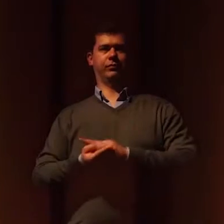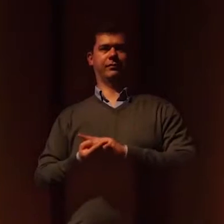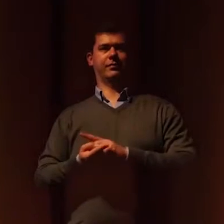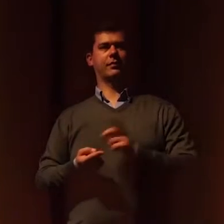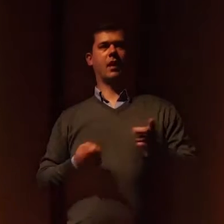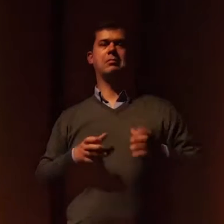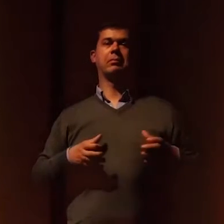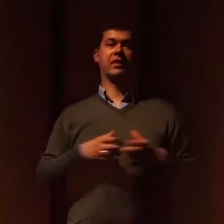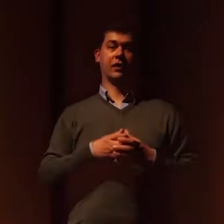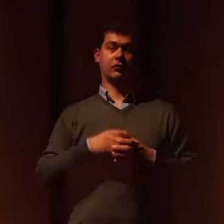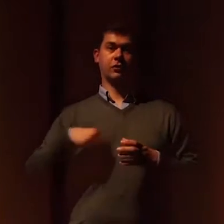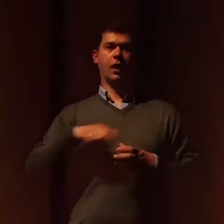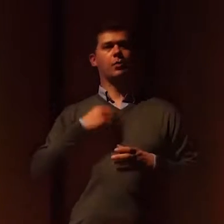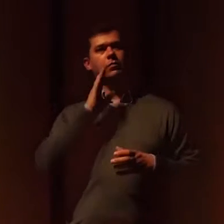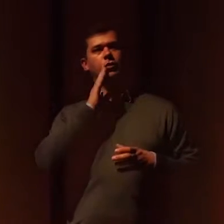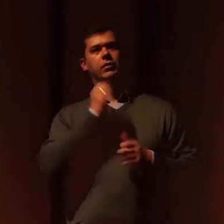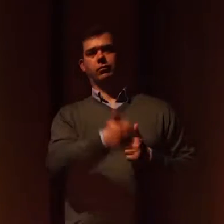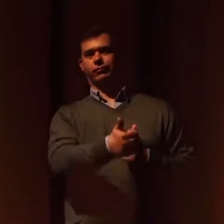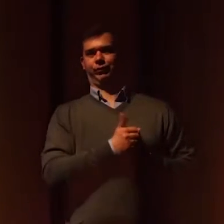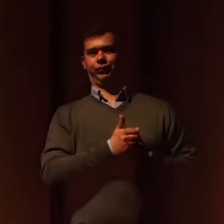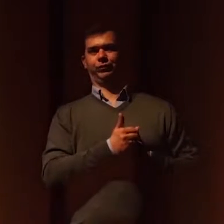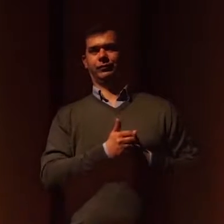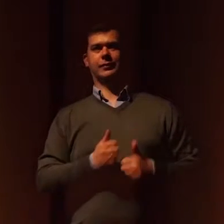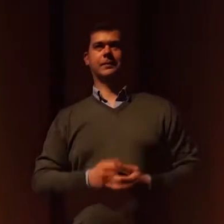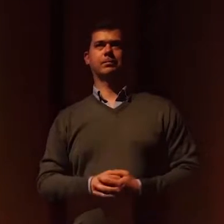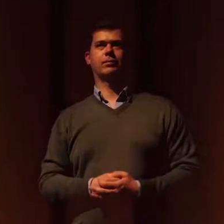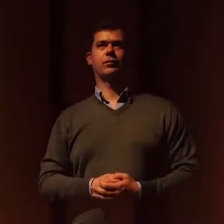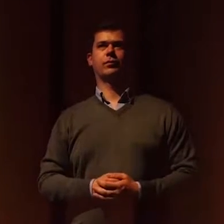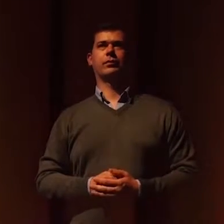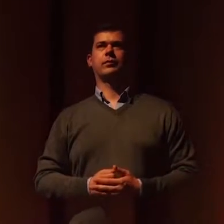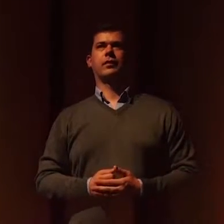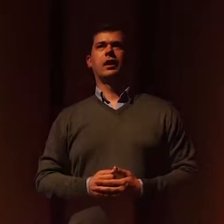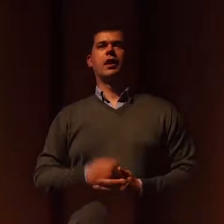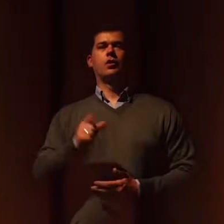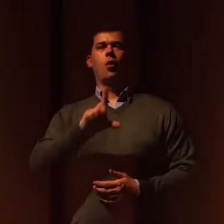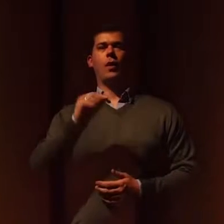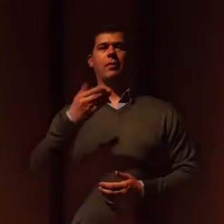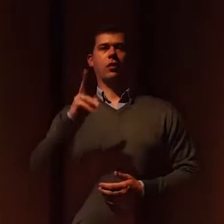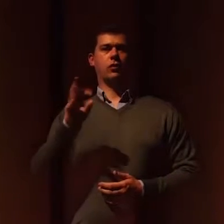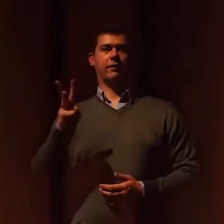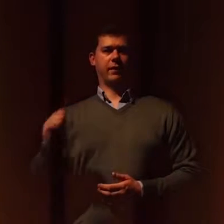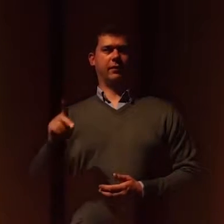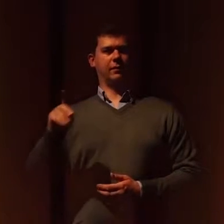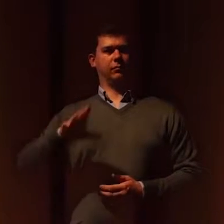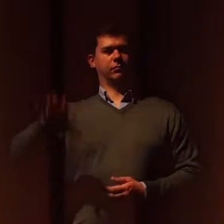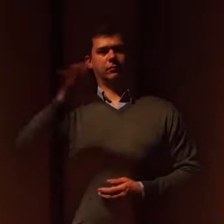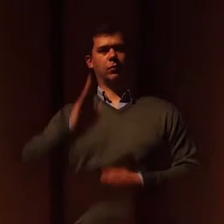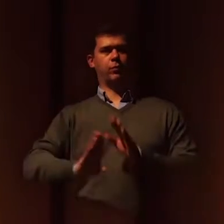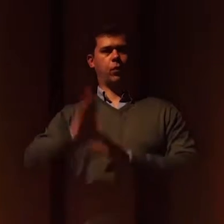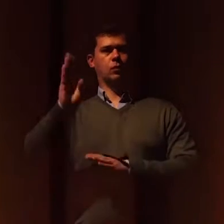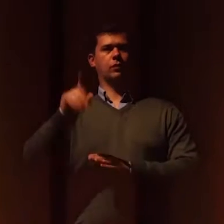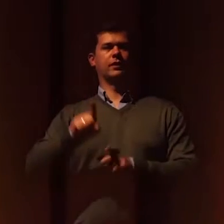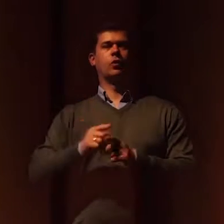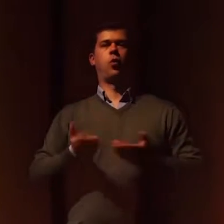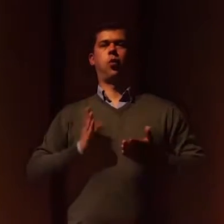te mniejszości zaanektowany przez większość jego łemkowskie pochodzenie jego łemkowskie